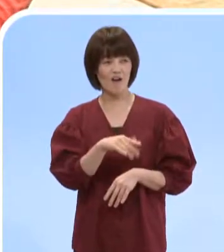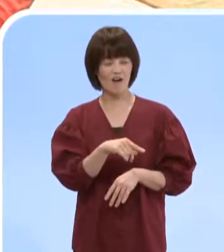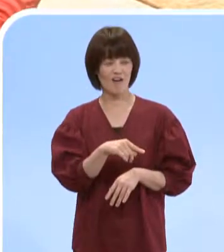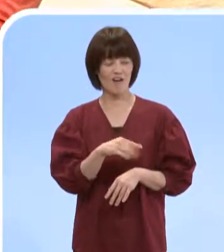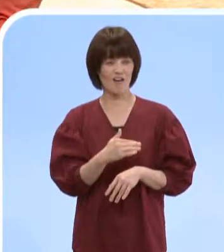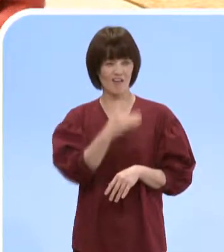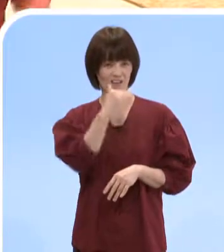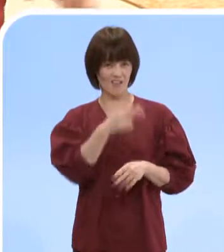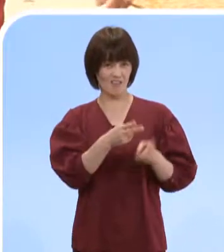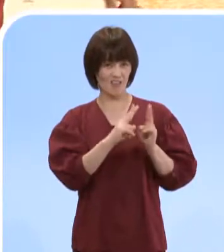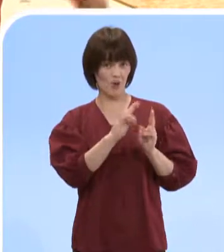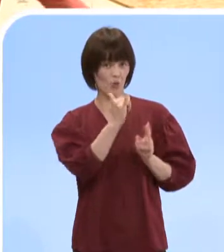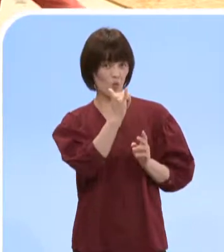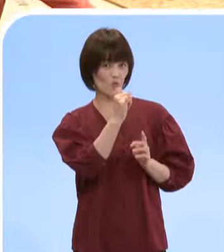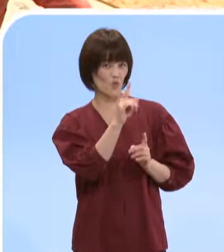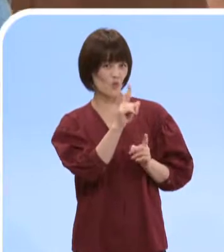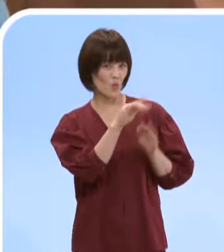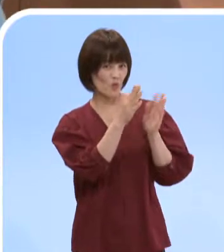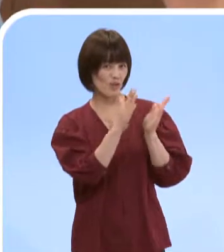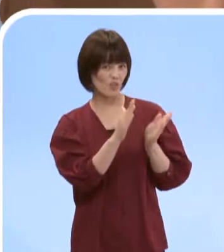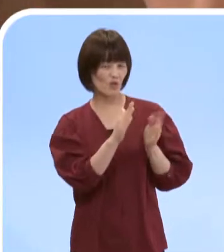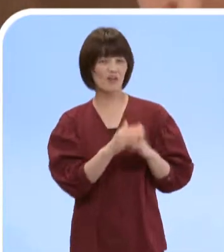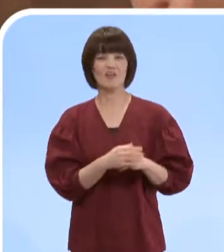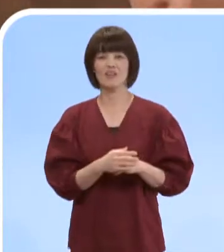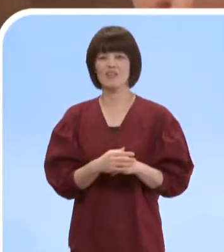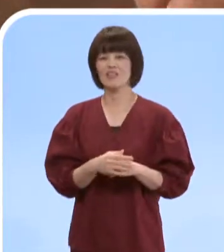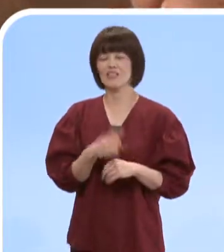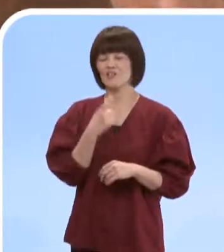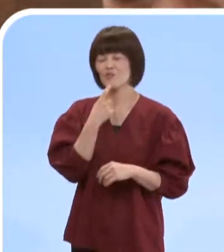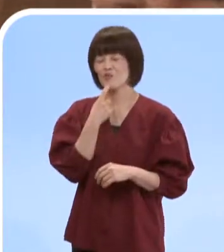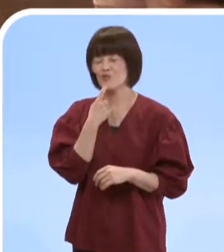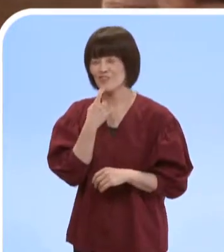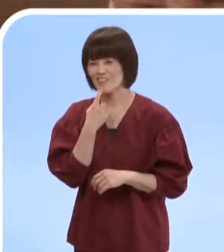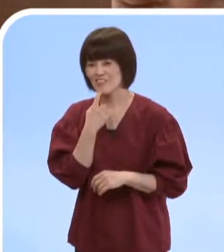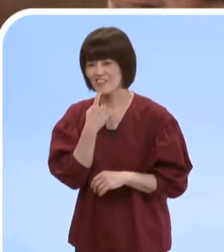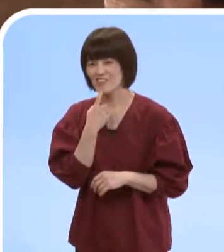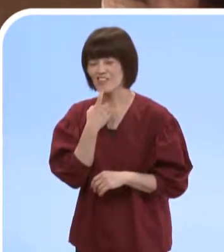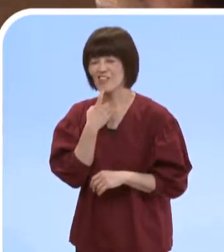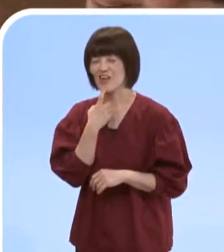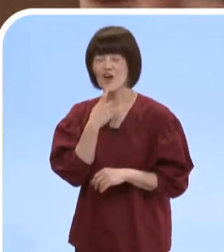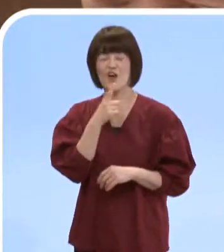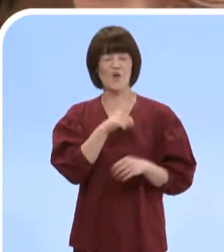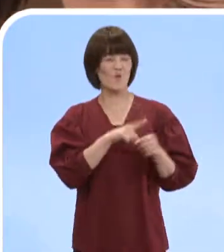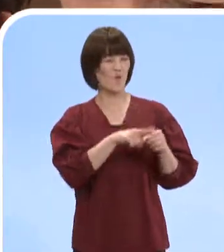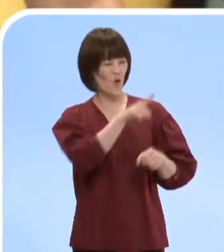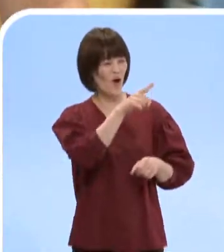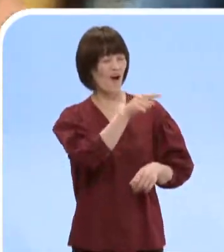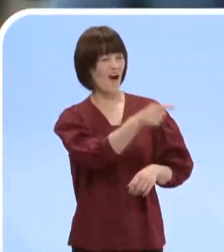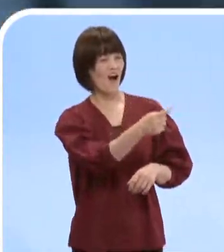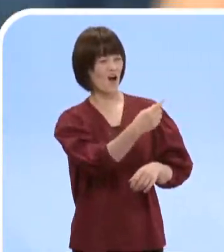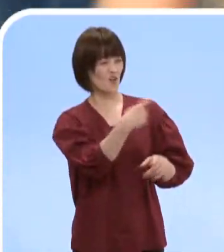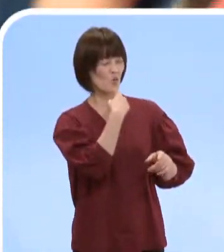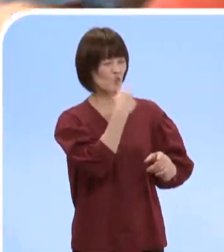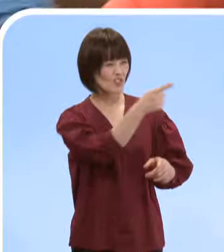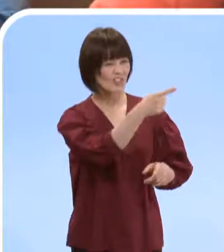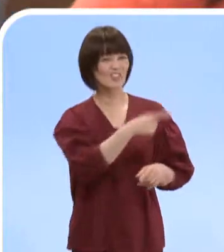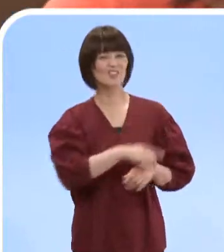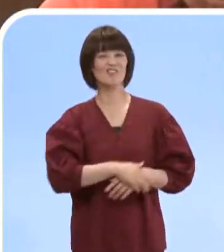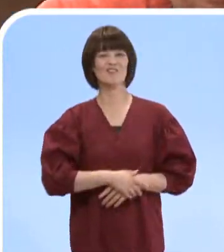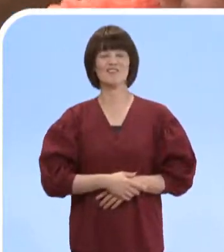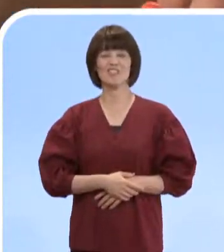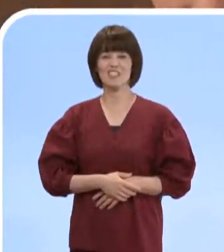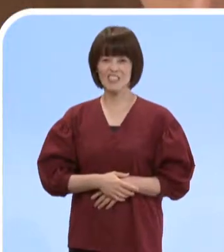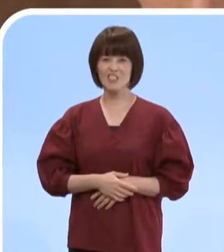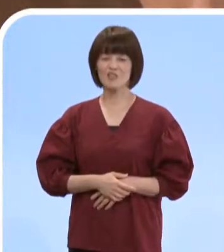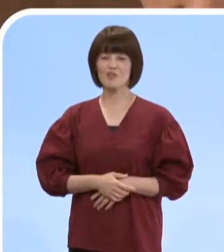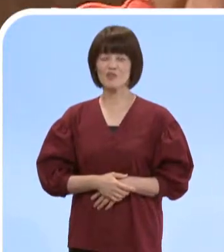うん、高橋ご夫妻はどんな人ですか。 不思議な人たち。 不思議な人。 あんたに言われたらいい。あんた不思議だね。 どういう意味で不思